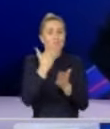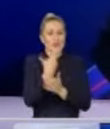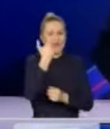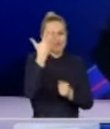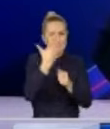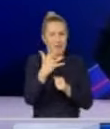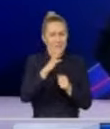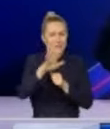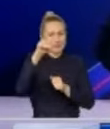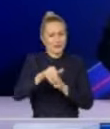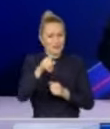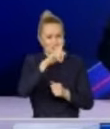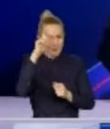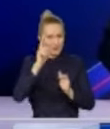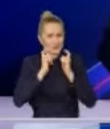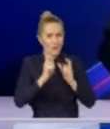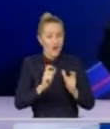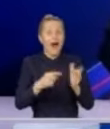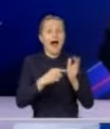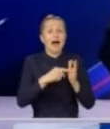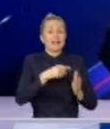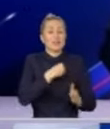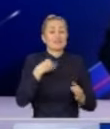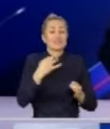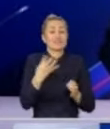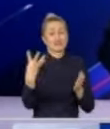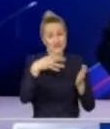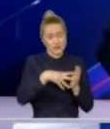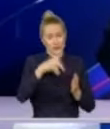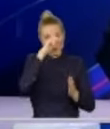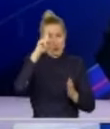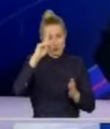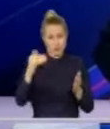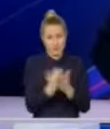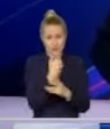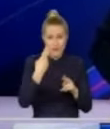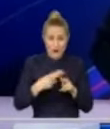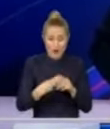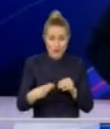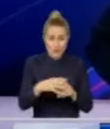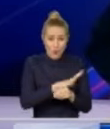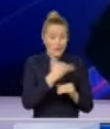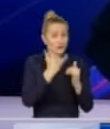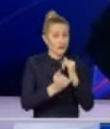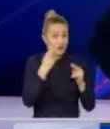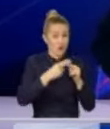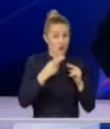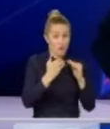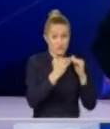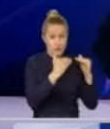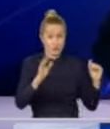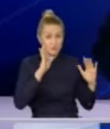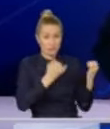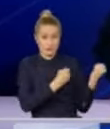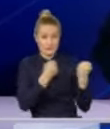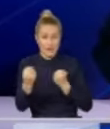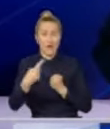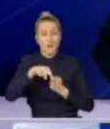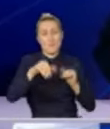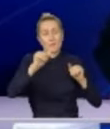zgłoszeń. A dziś w Polsce zanotowano 4 tysiące nowych zakażeń. Jeśli epidemia utrzyma się na tym poziomie, będziemy mogli liczyć na